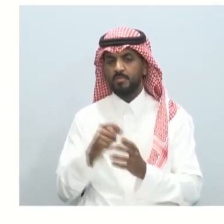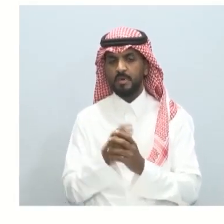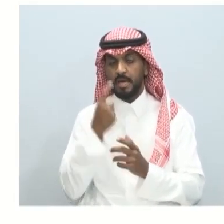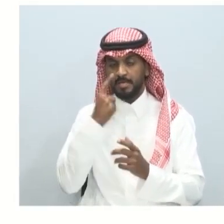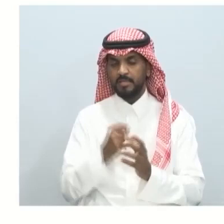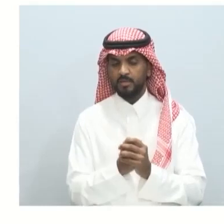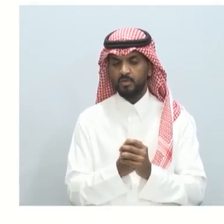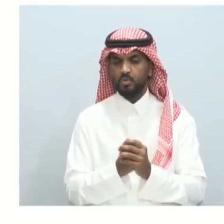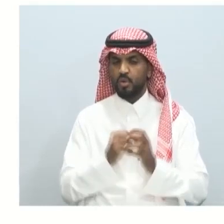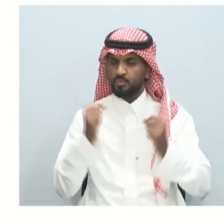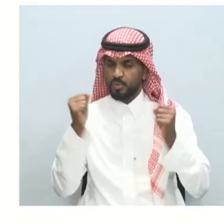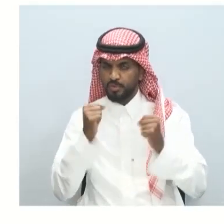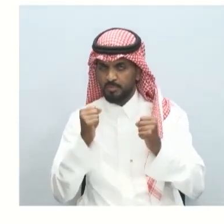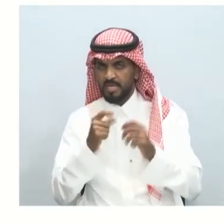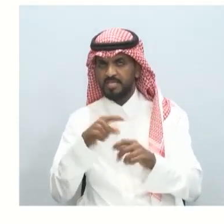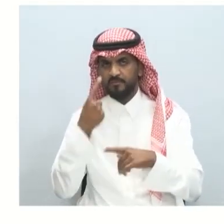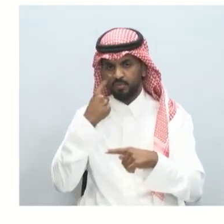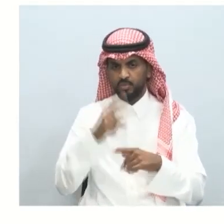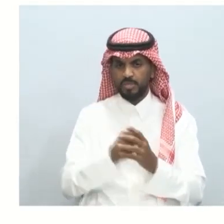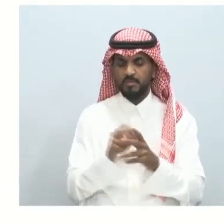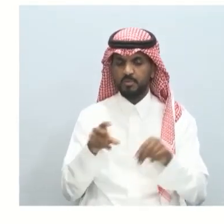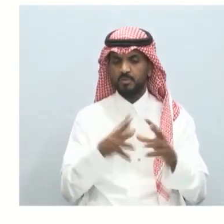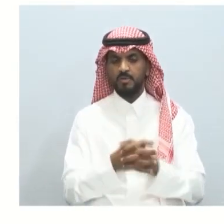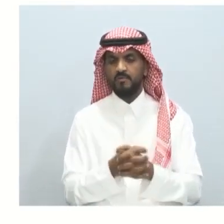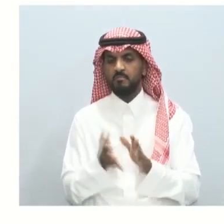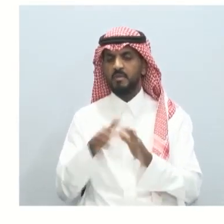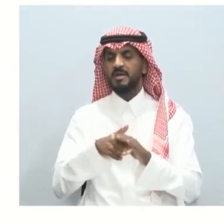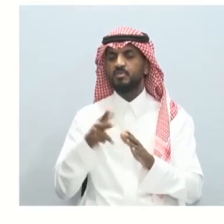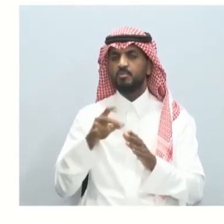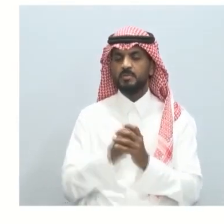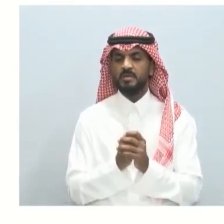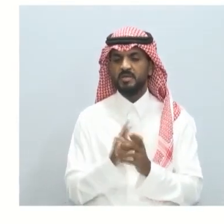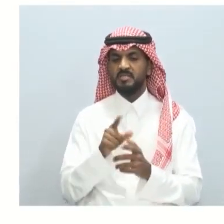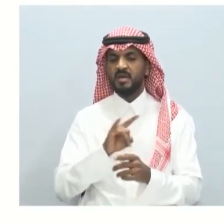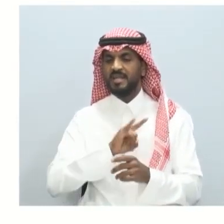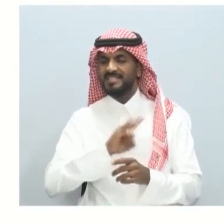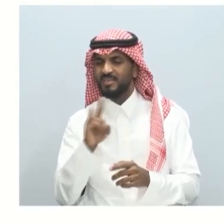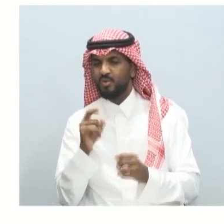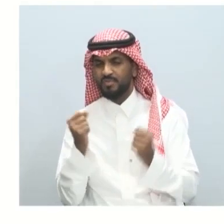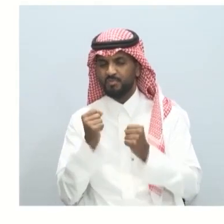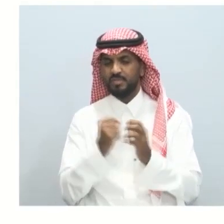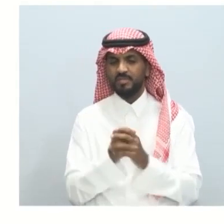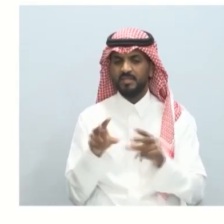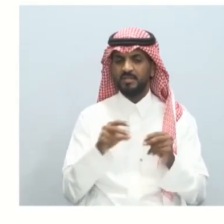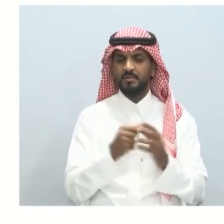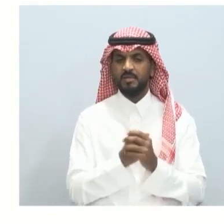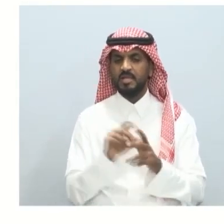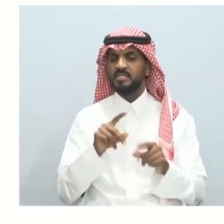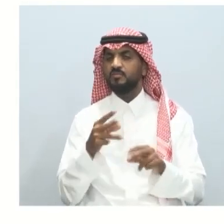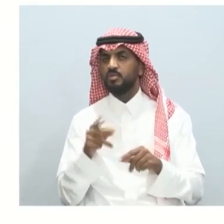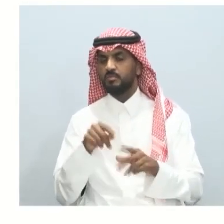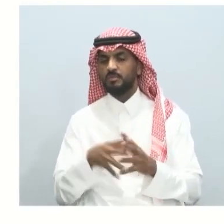حي يعظمني تعظيما ليس في الدنيا مثله فلما مات ثمامه صار ليس يعظمني تعظيما ليس في الدنيا